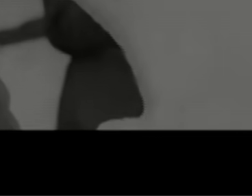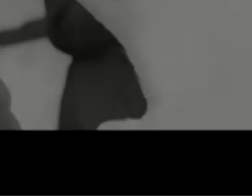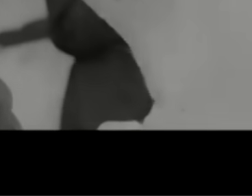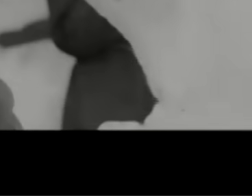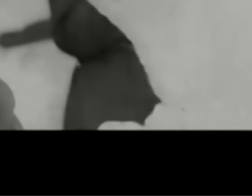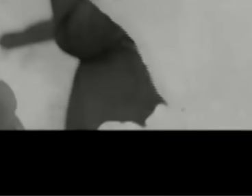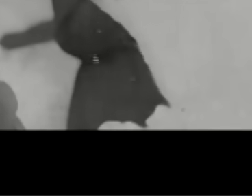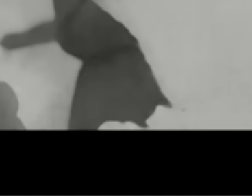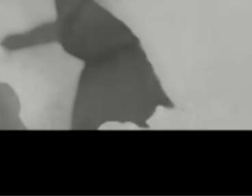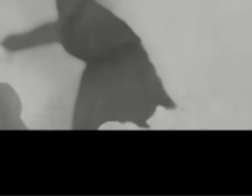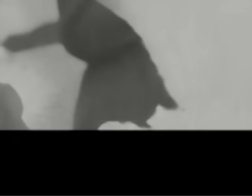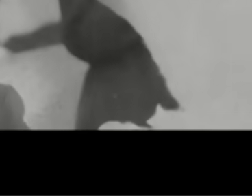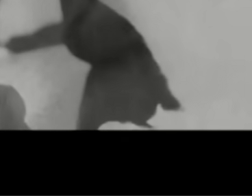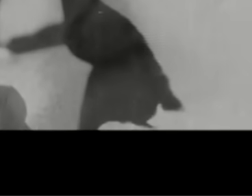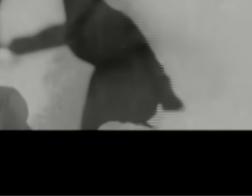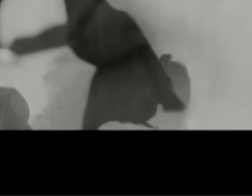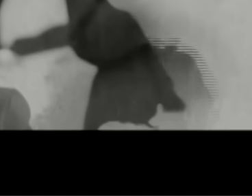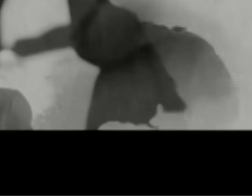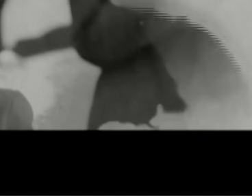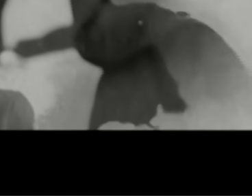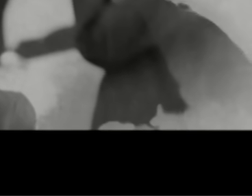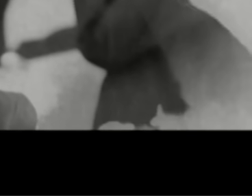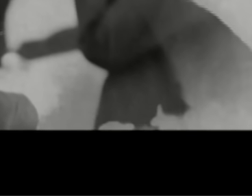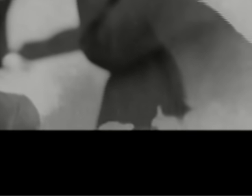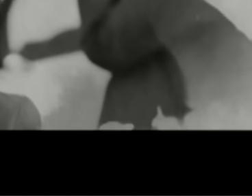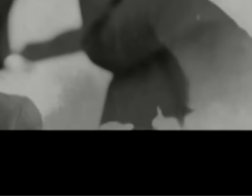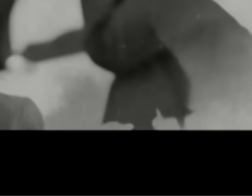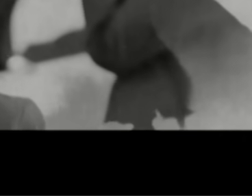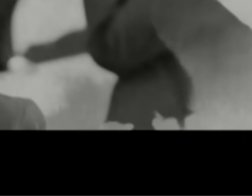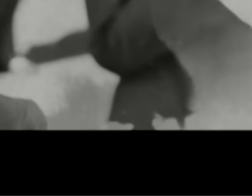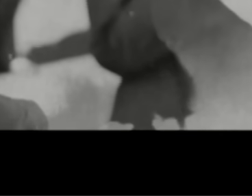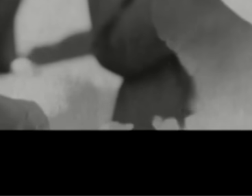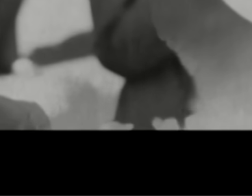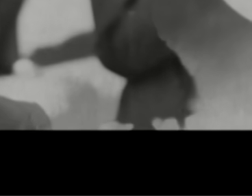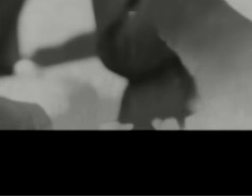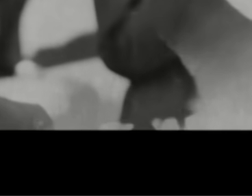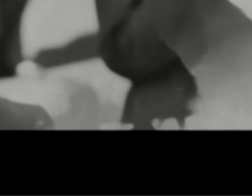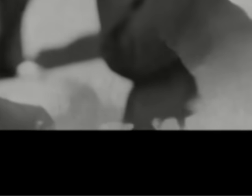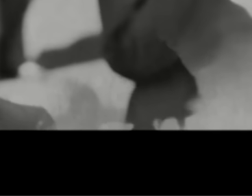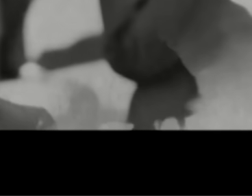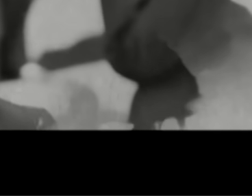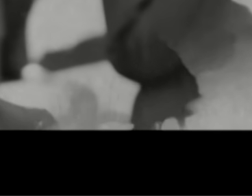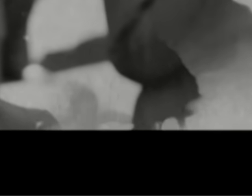tak sempat terhenti, seperti jarum jam dinding yang tidak berfungsi.